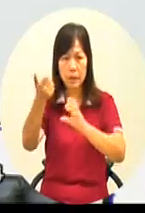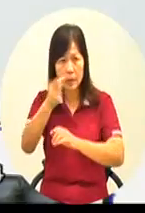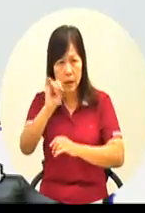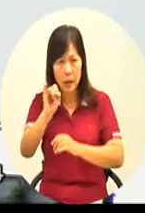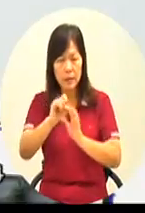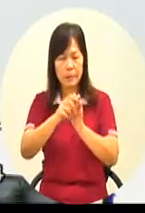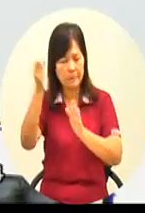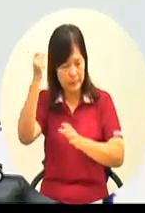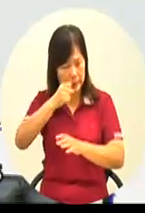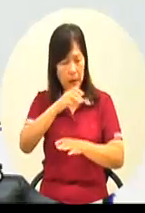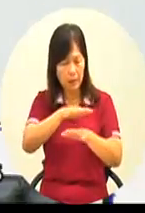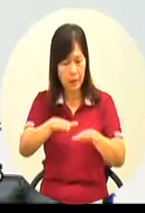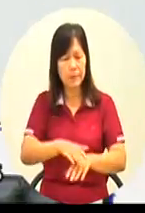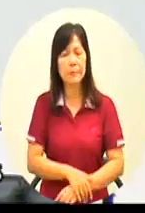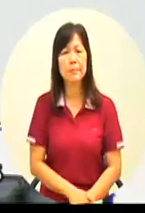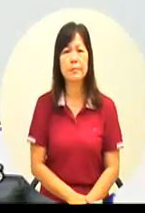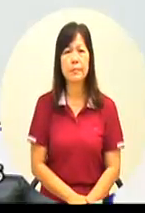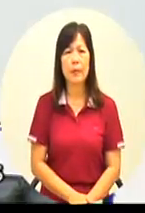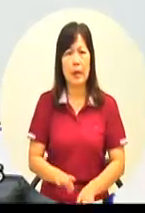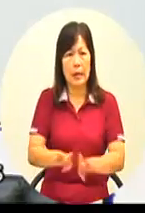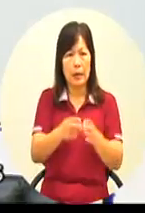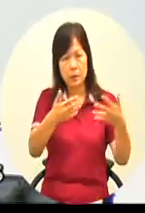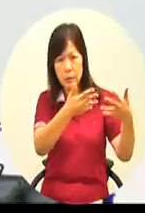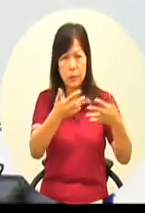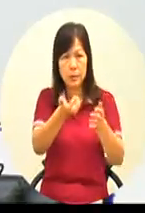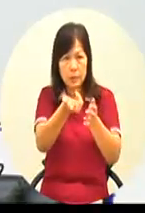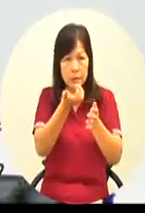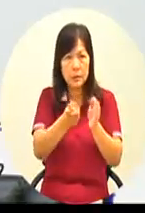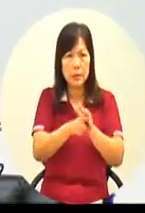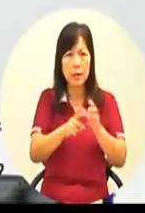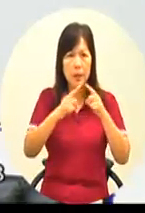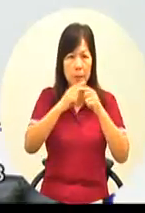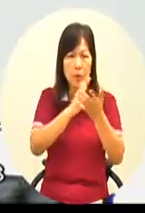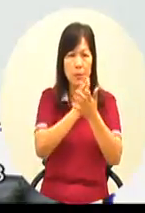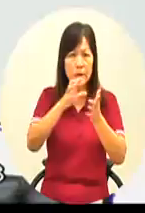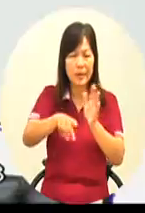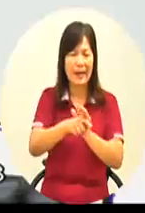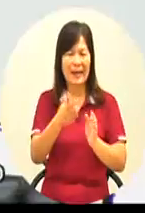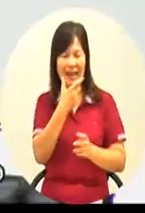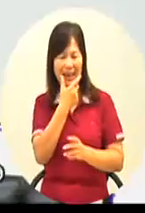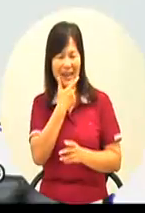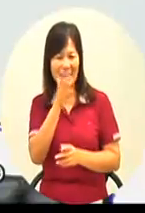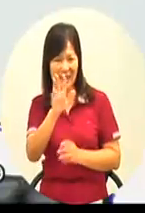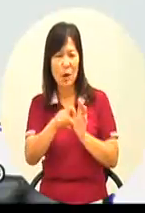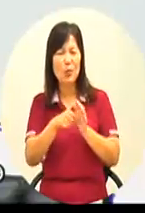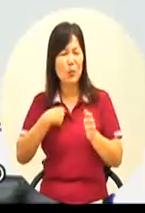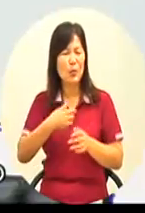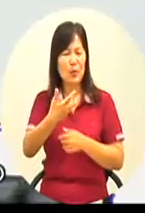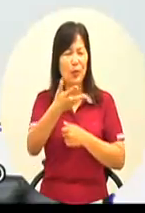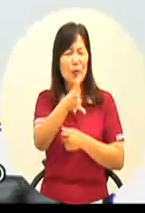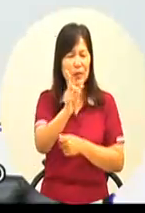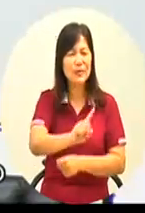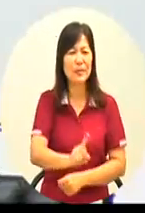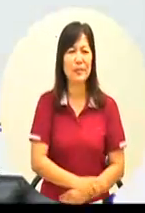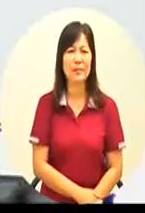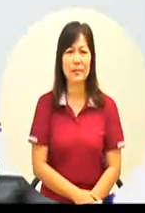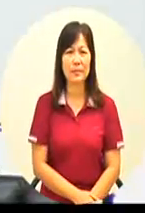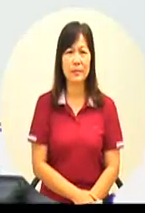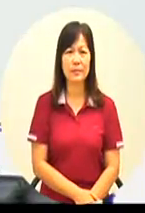呐，开始咨询之前，我想秘书处长已经开始在笑了，知道我要问什么。我